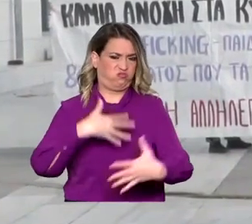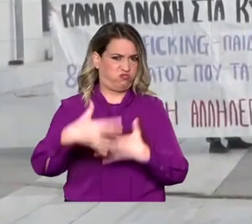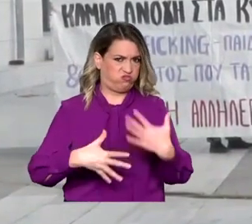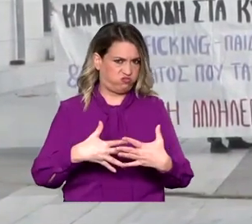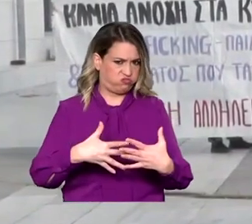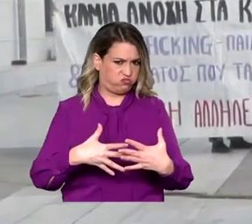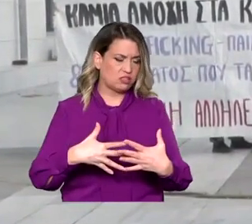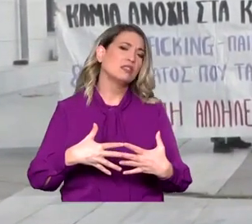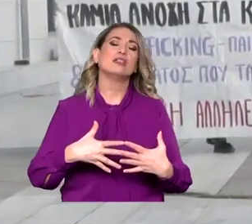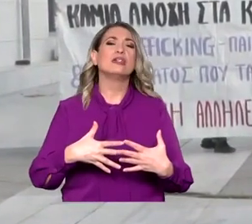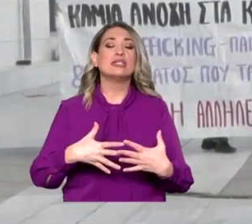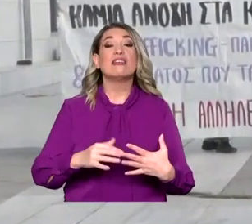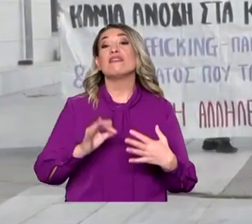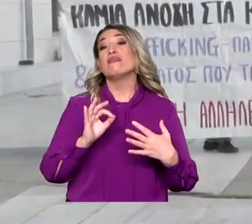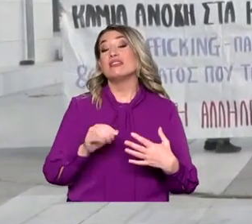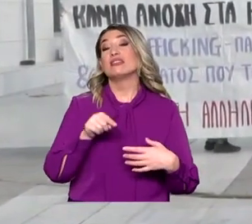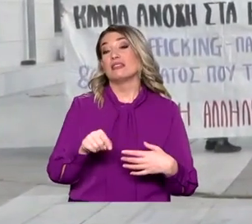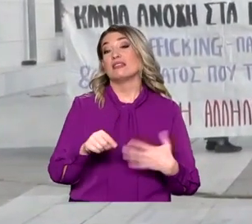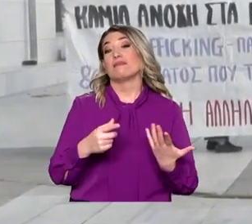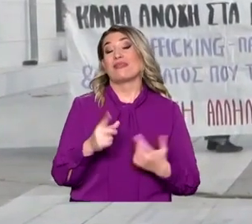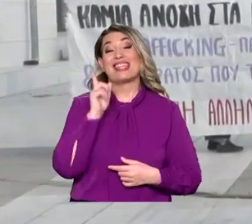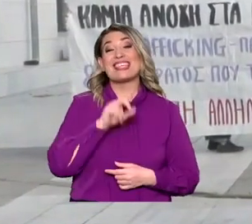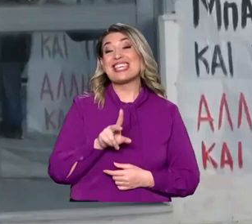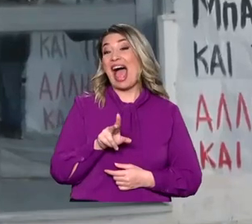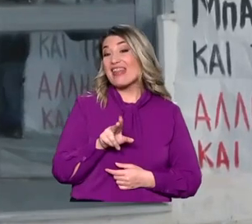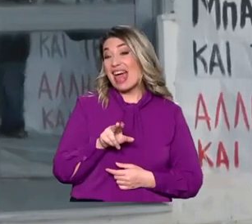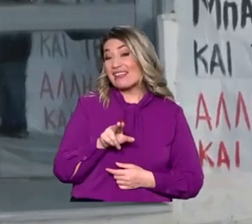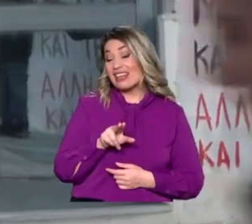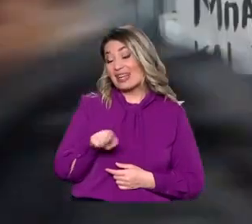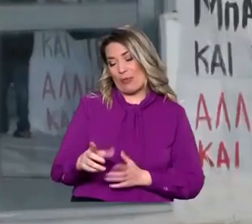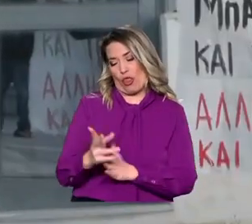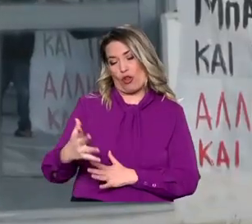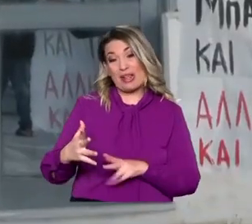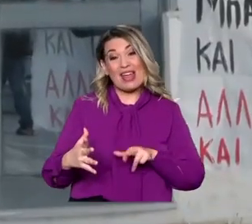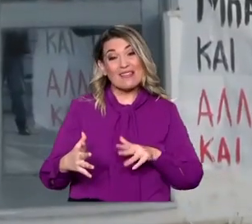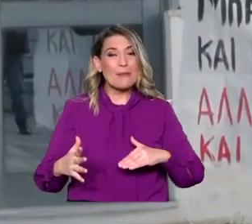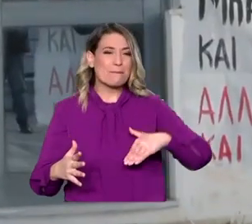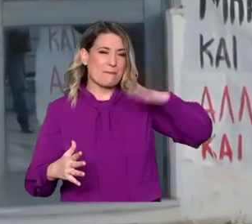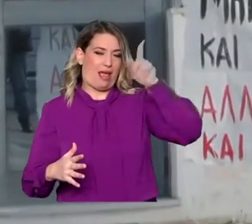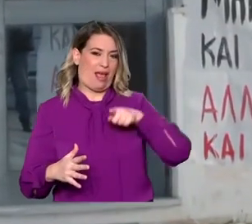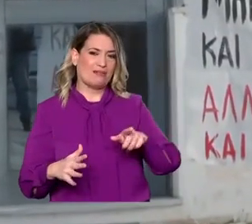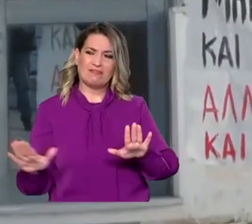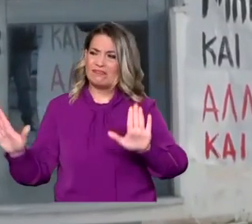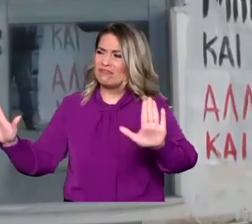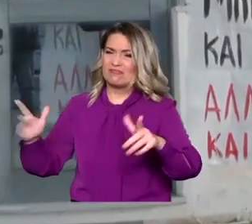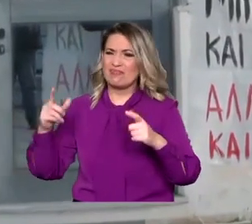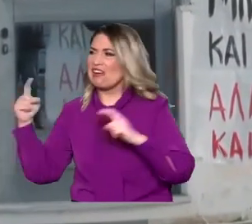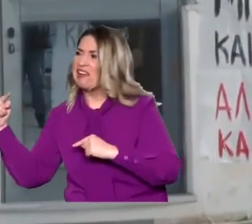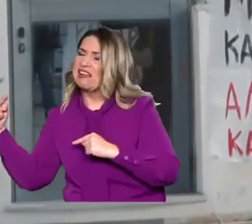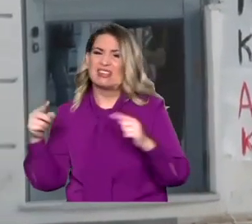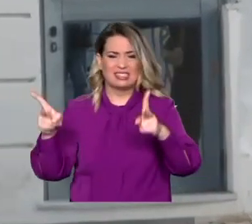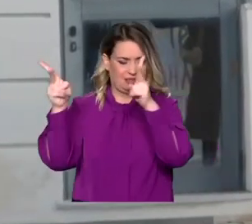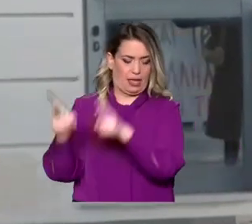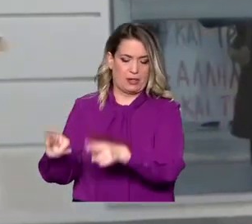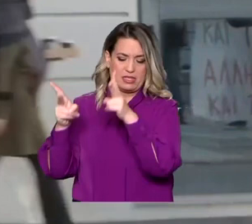αδελφής της μεγάλης αδελφής της 12χρονης η οποία ζήτησε να σταματήσει αυτή η ένταση που υπάρχει να σταματήσουνε οι φωνές για να